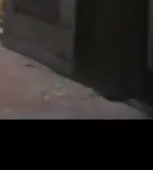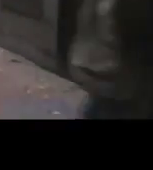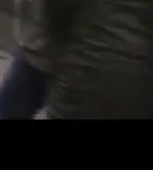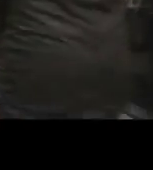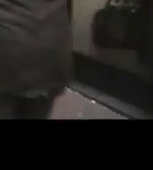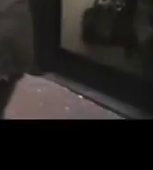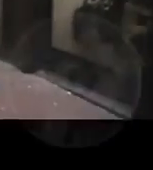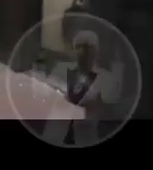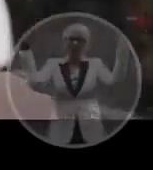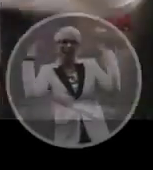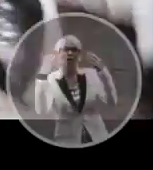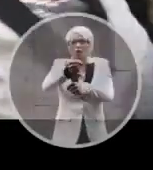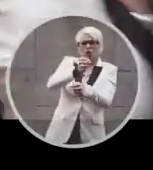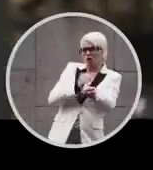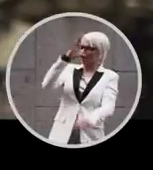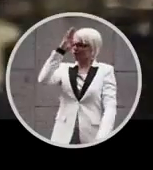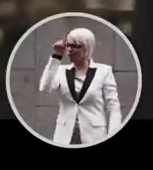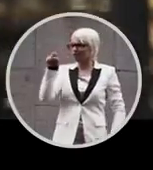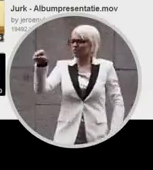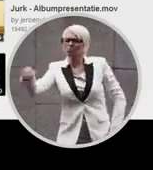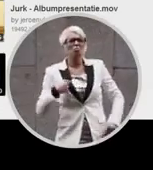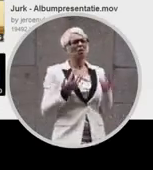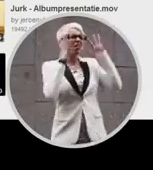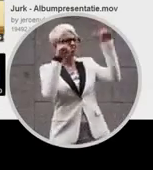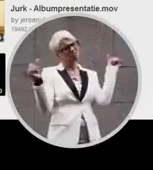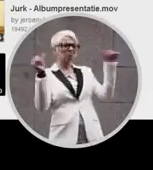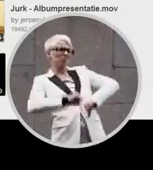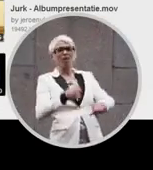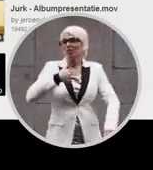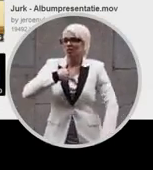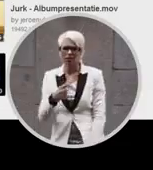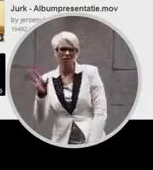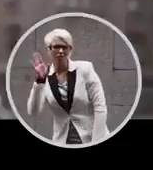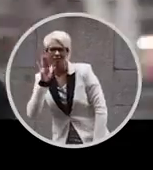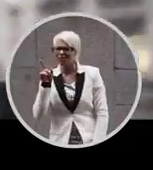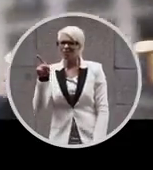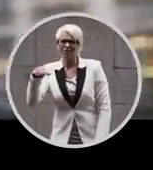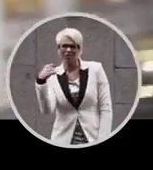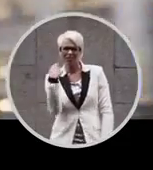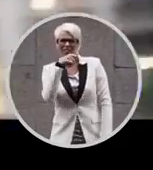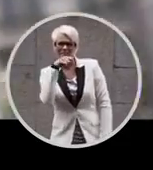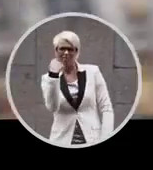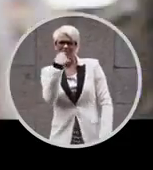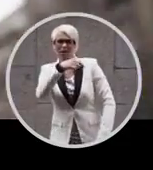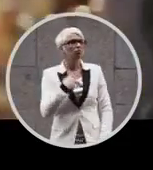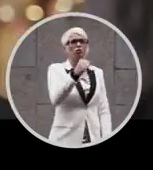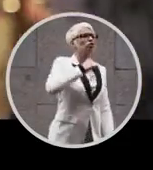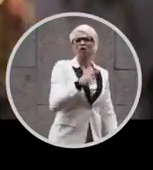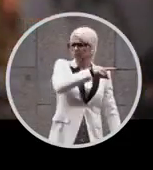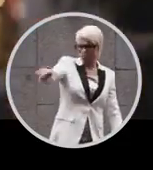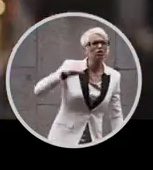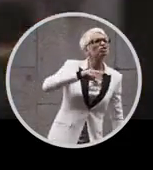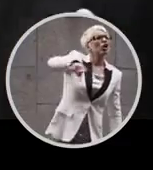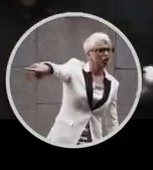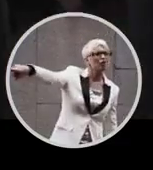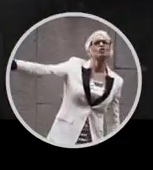is, dat het niets meer dan kabaal is In de kroeg plaagt een man over zijn bestaan Ik hoor hoe hij de schuld naar